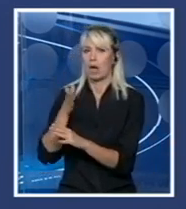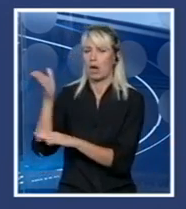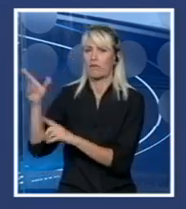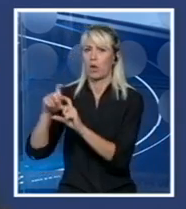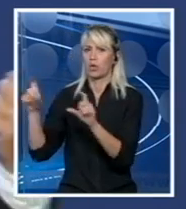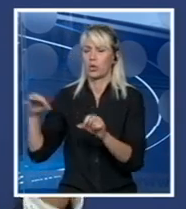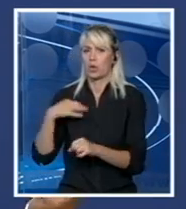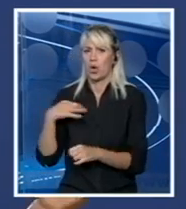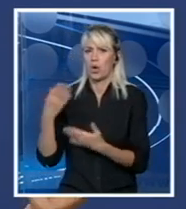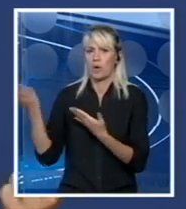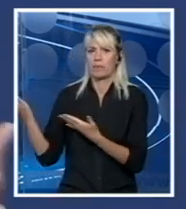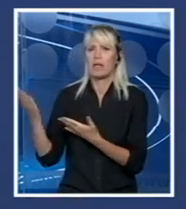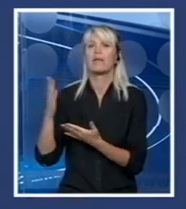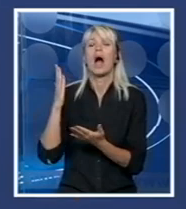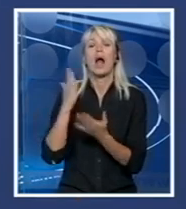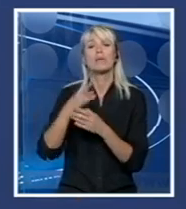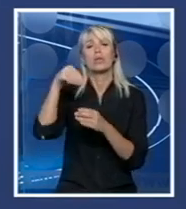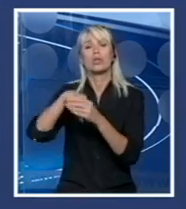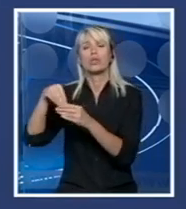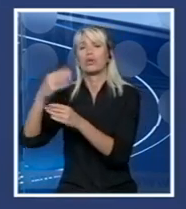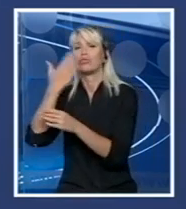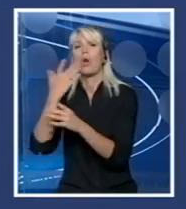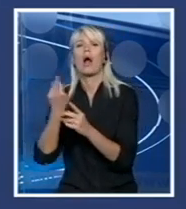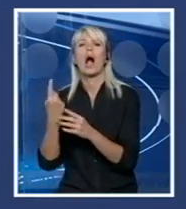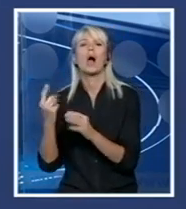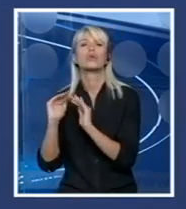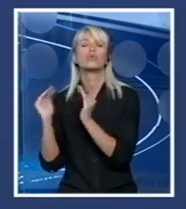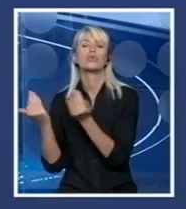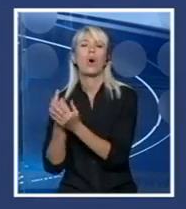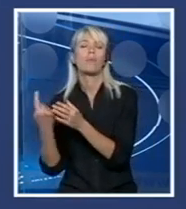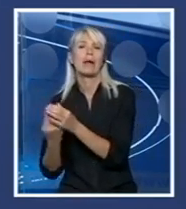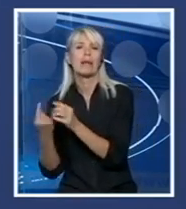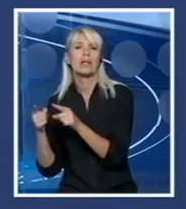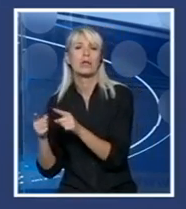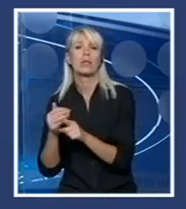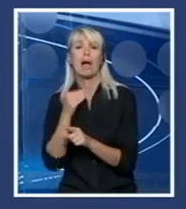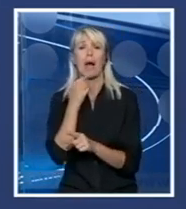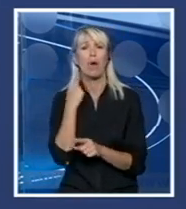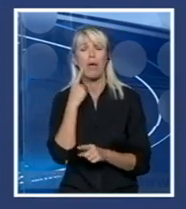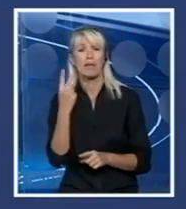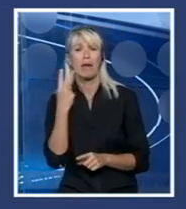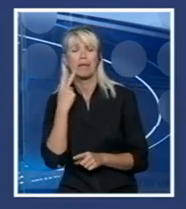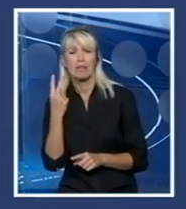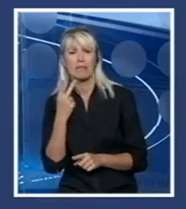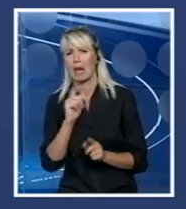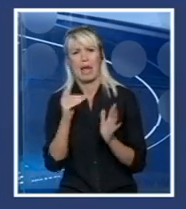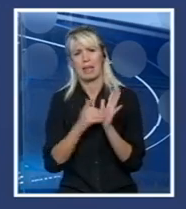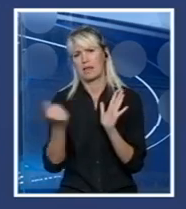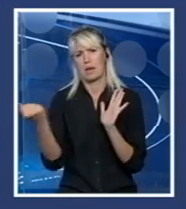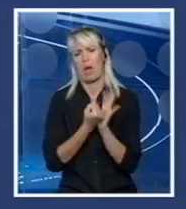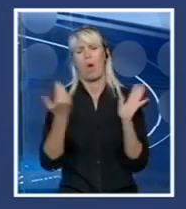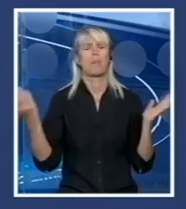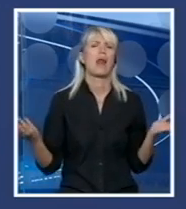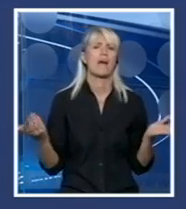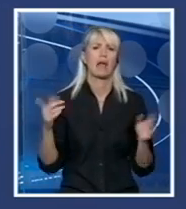to reagovati, imamo tu sobu za izolaciju. Opravdanje u ovim uslovima ne treba, jer idemo zaista na svest, jer ako smo izjednačili da